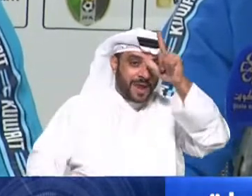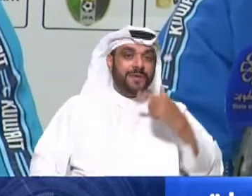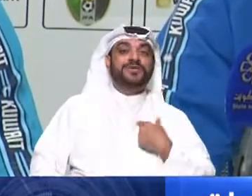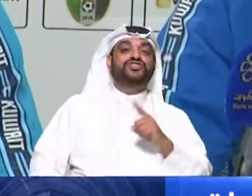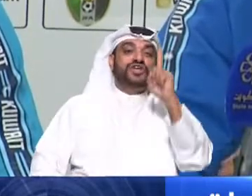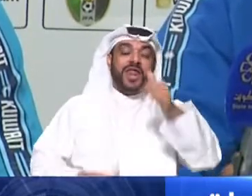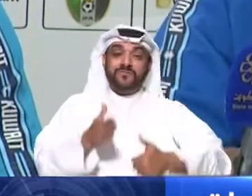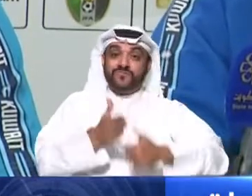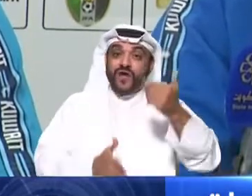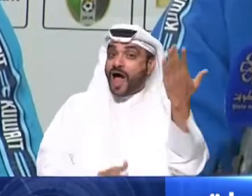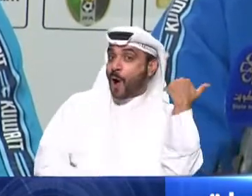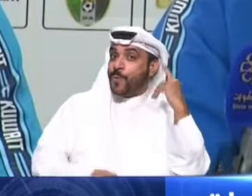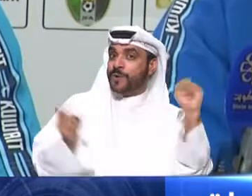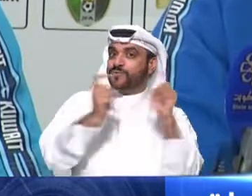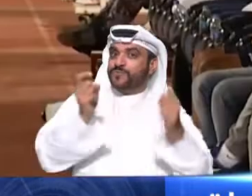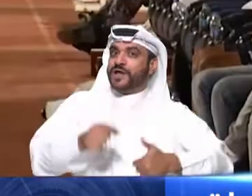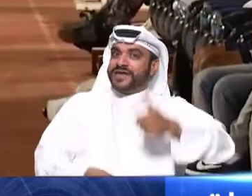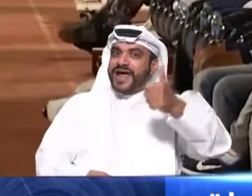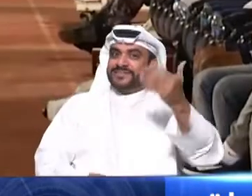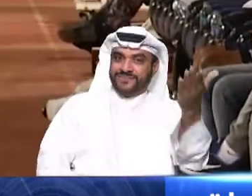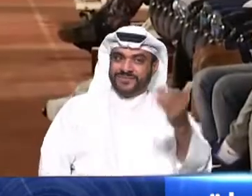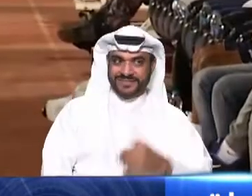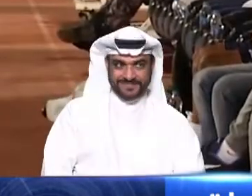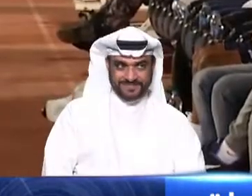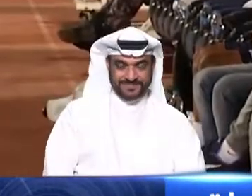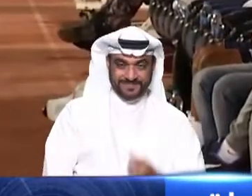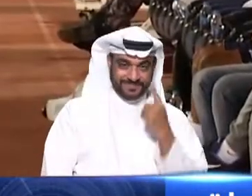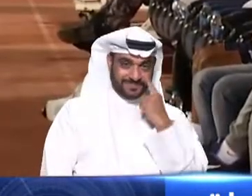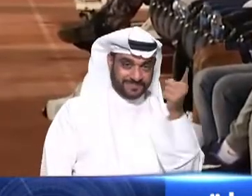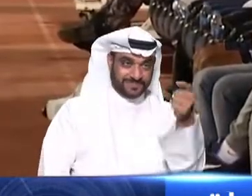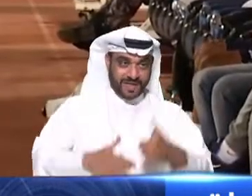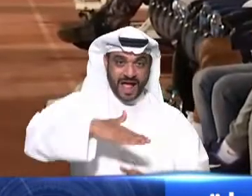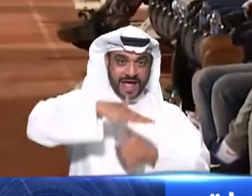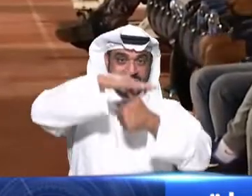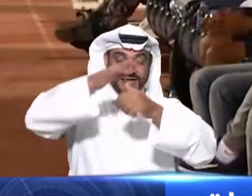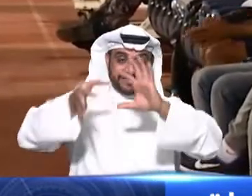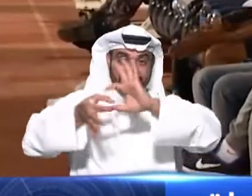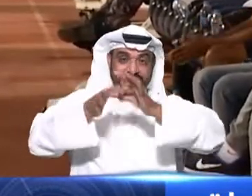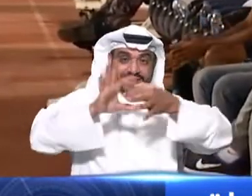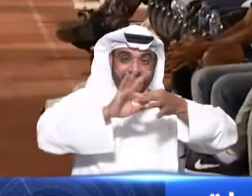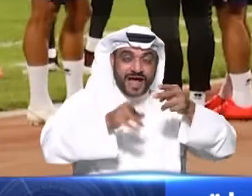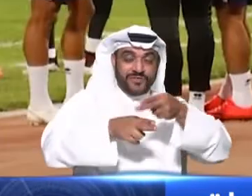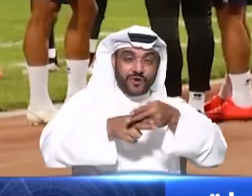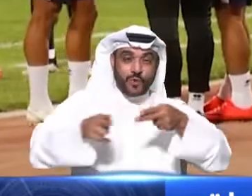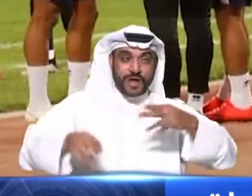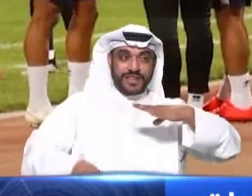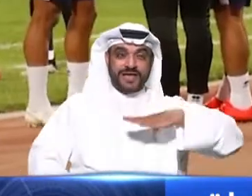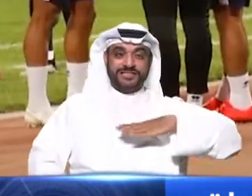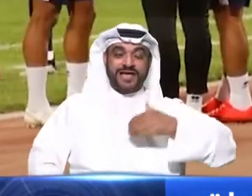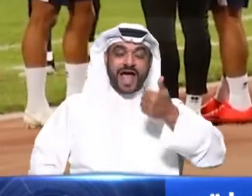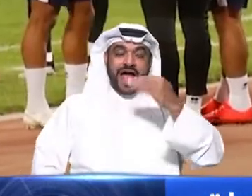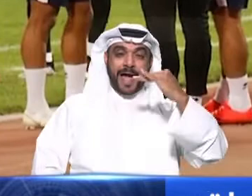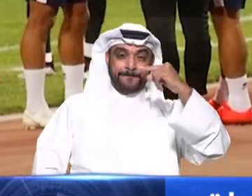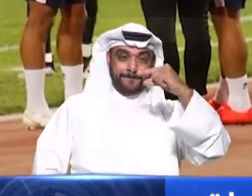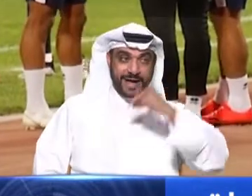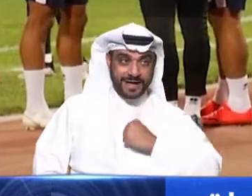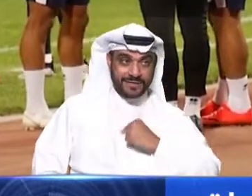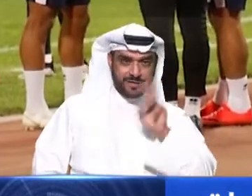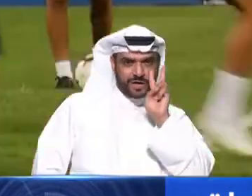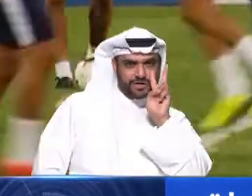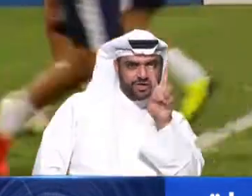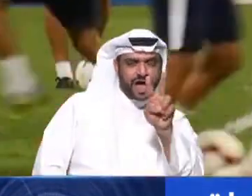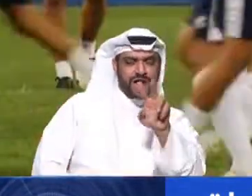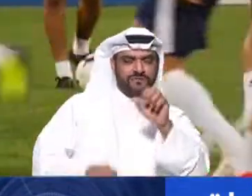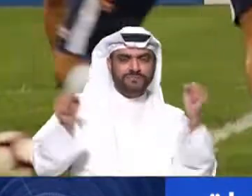نتائجنا جدا إيجابية مع المنتخب الأردني. رئيس الاتحاد الكويتي لكرة القدم الشيخ أحمد اليوسف الصباح حضر جانبا